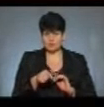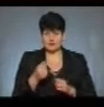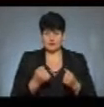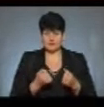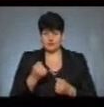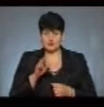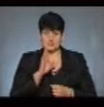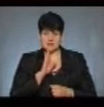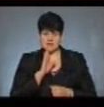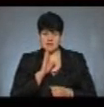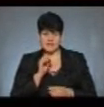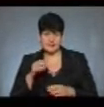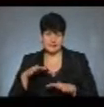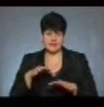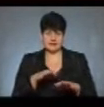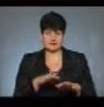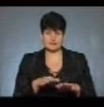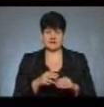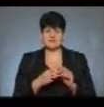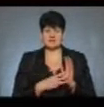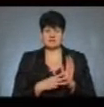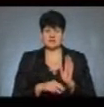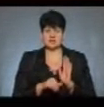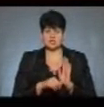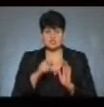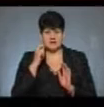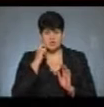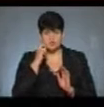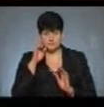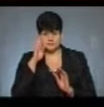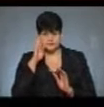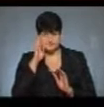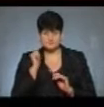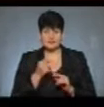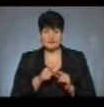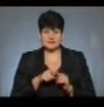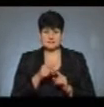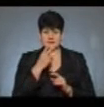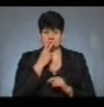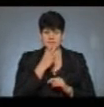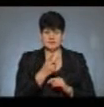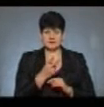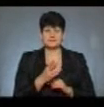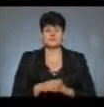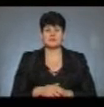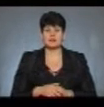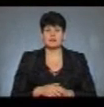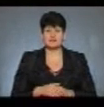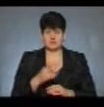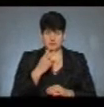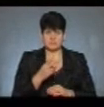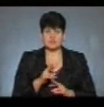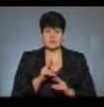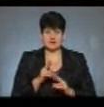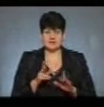водійка автомобіля «Тойота» наїхала на 86-річного пішохода. На цих кадрах з камер відеоспостереження ви